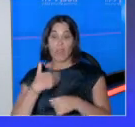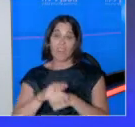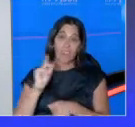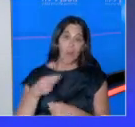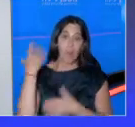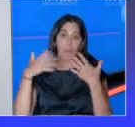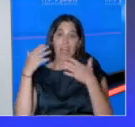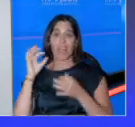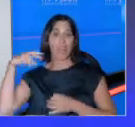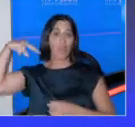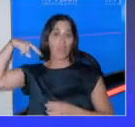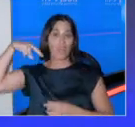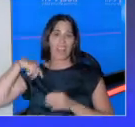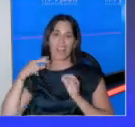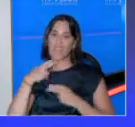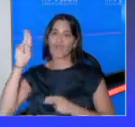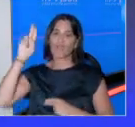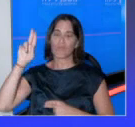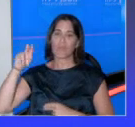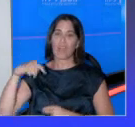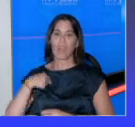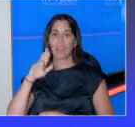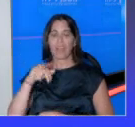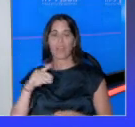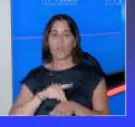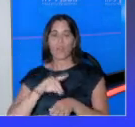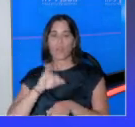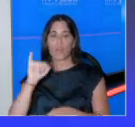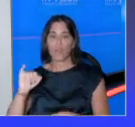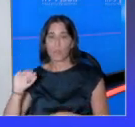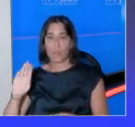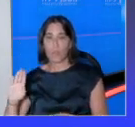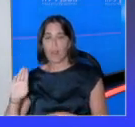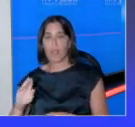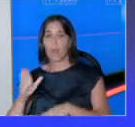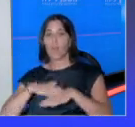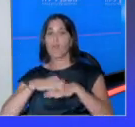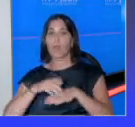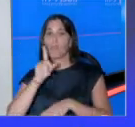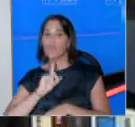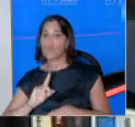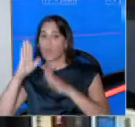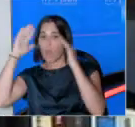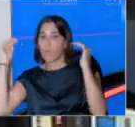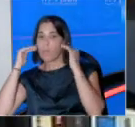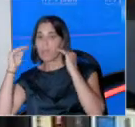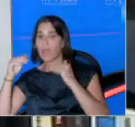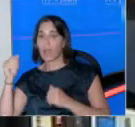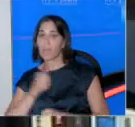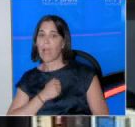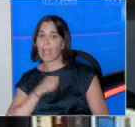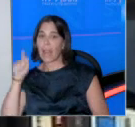הבלגן יש לי דובדבן. נשבע לכם. יש איתי את דוקטור יהודה בלנגה, מומחה לסוריה ומצרים, מהמחלקה ללימודי המזרח התיכון, אוניברסיטת בר אילן,